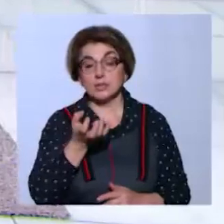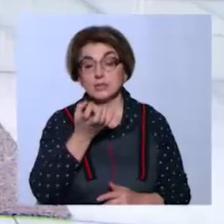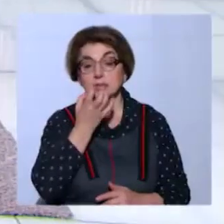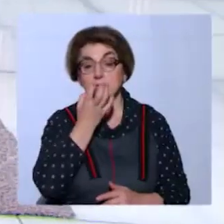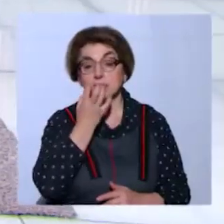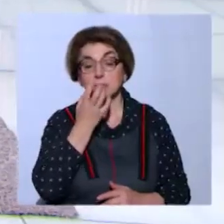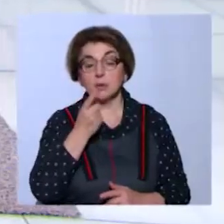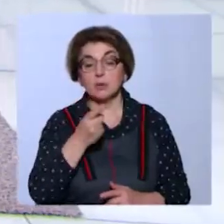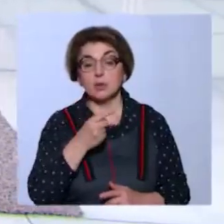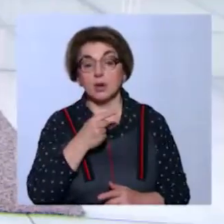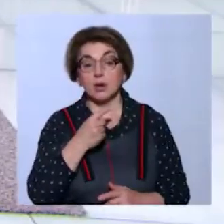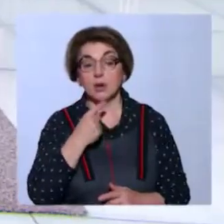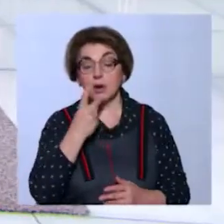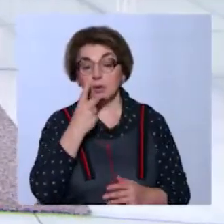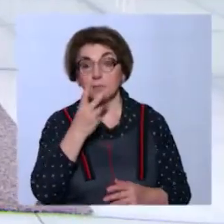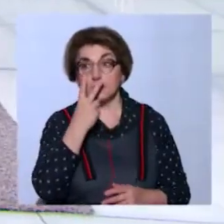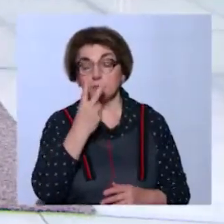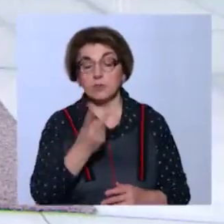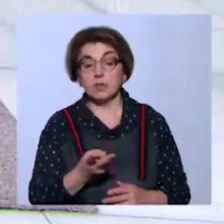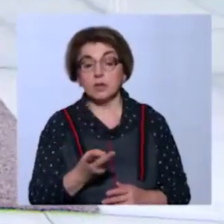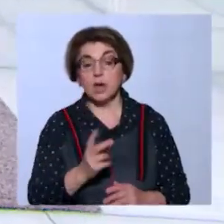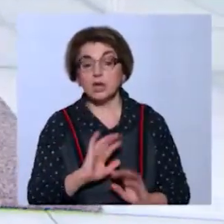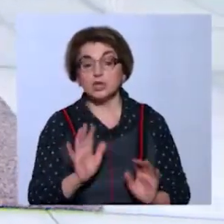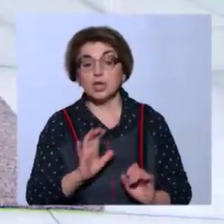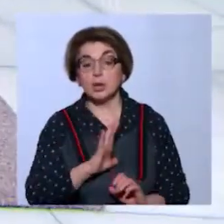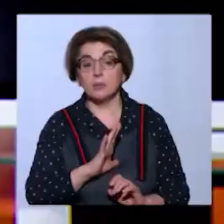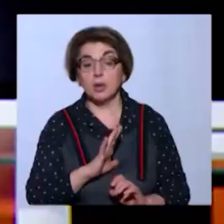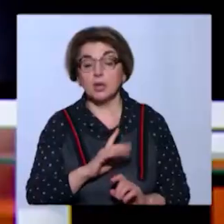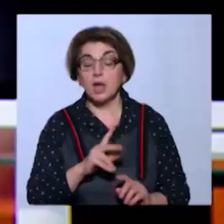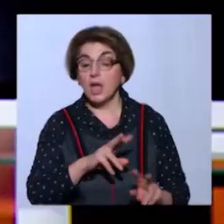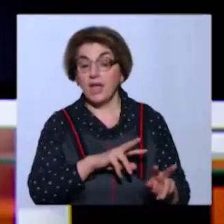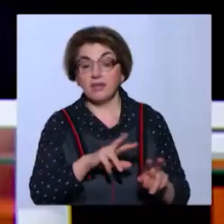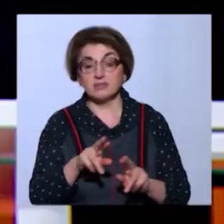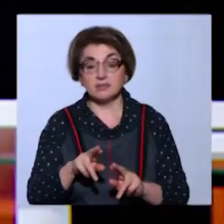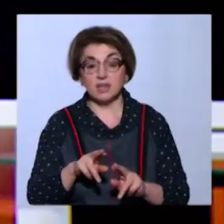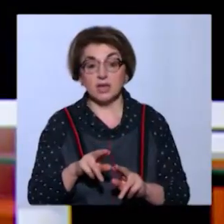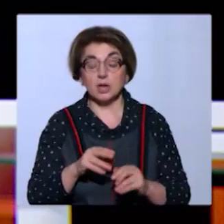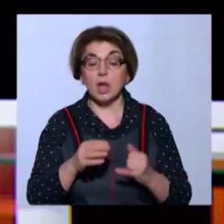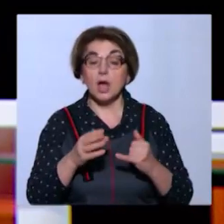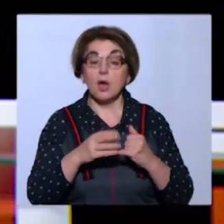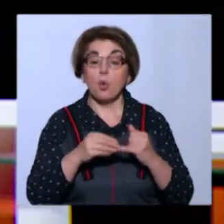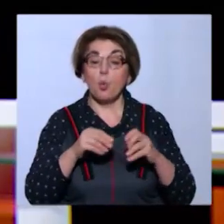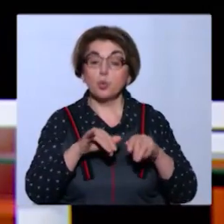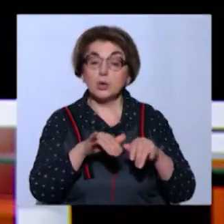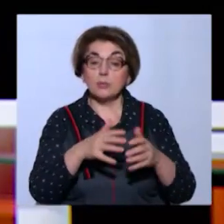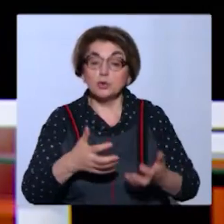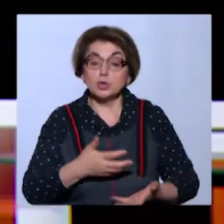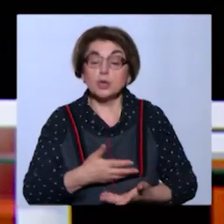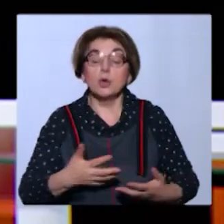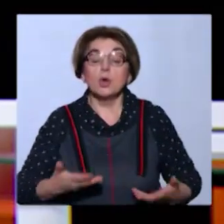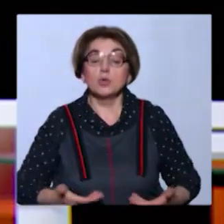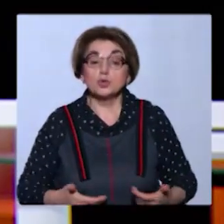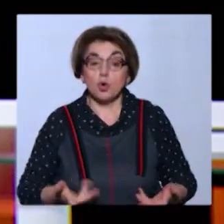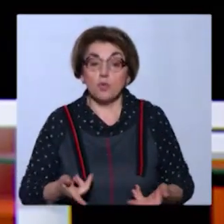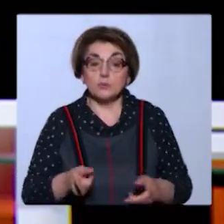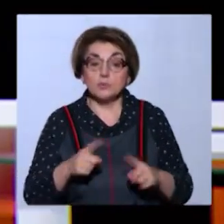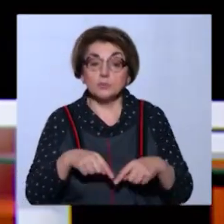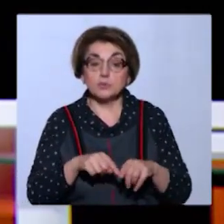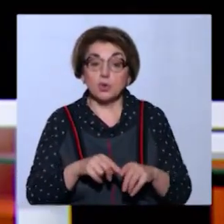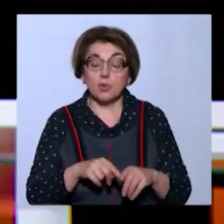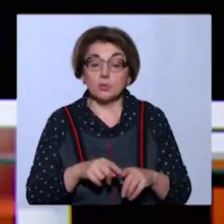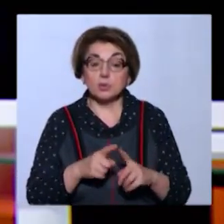ტემპერატურას ოპტიმუმის მაჩვენებელი არ შეიძლება იყოს ერთნაირი უდაბნოში მცხოვრები ორგანიზმისთვის და